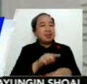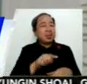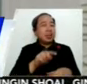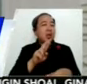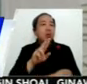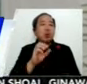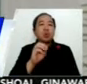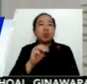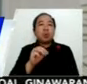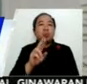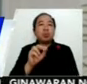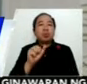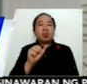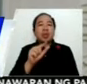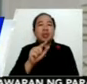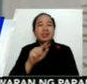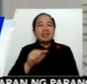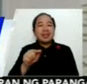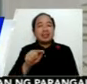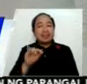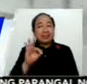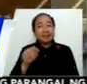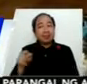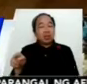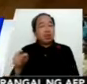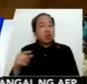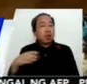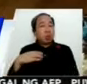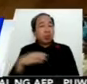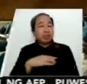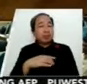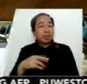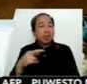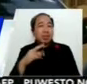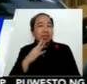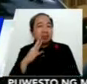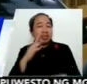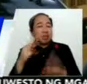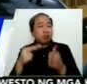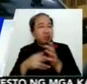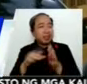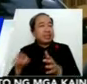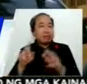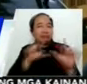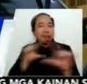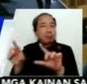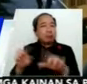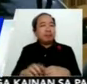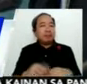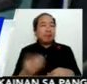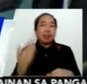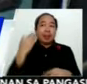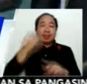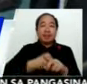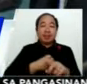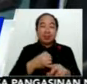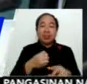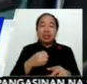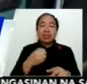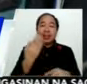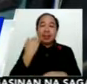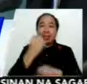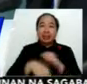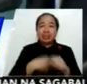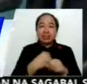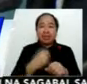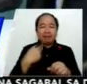usap-usapan kung ang House Speaker pa ang tinutukoy nito. Pagsapit ng Setyembre noong nakaraang taon, naungkat na sa Kongreso ang budget ng Office